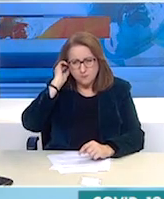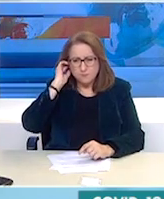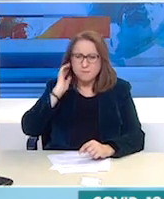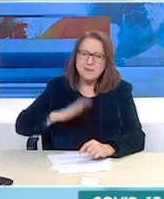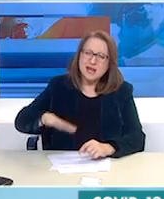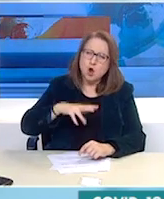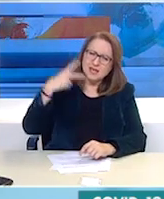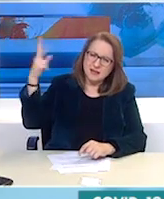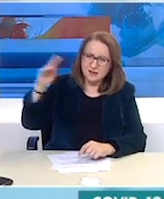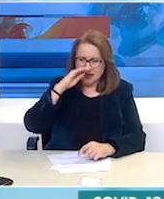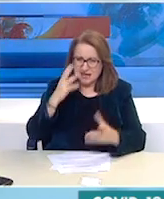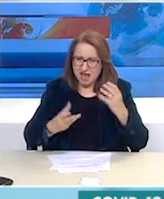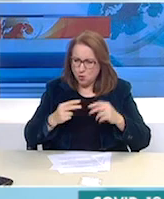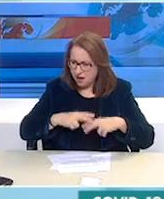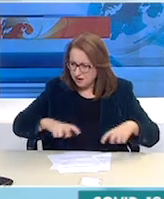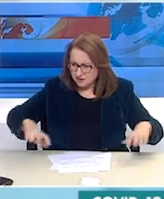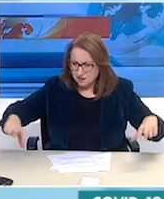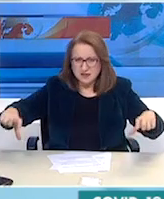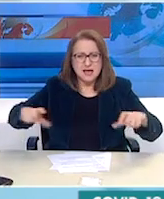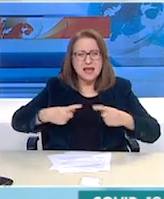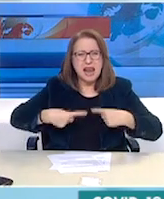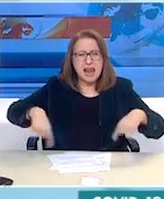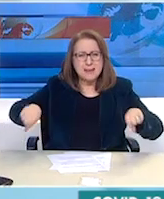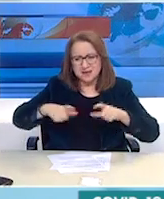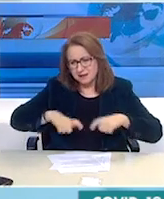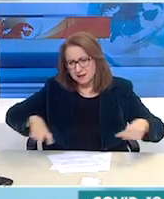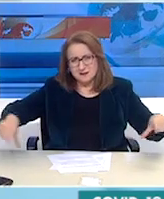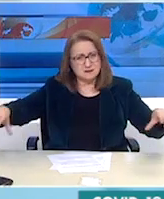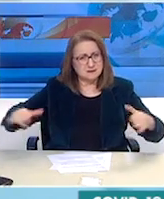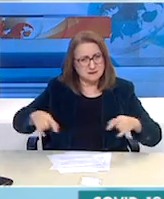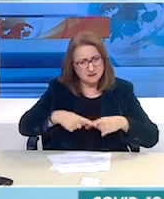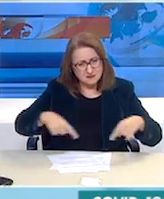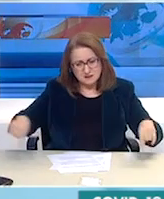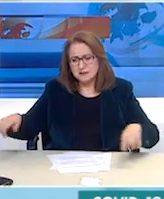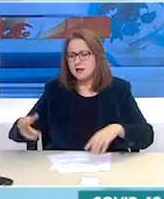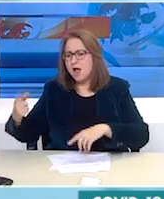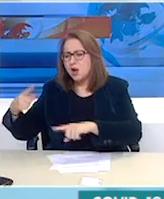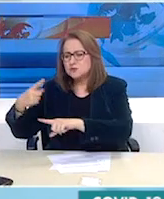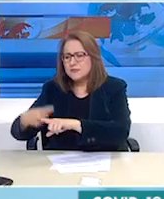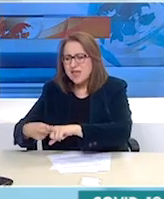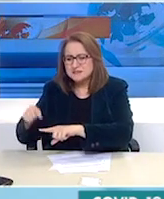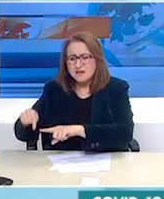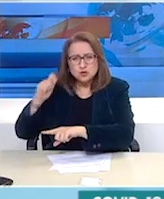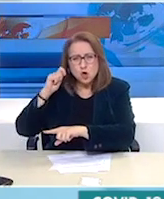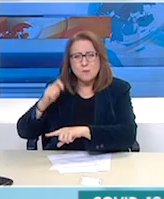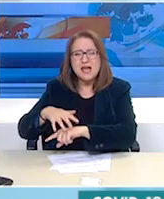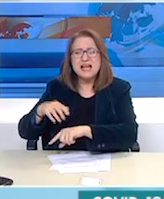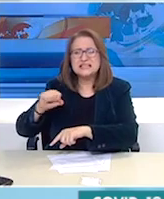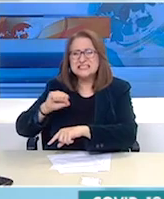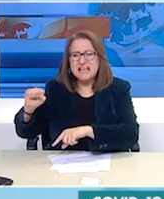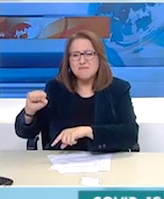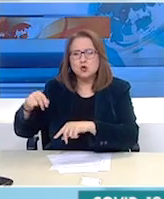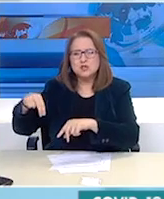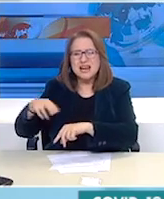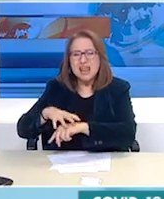Κατσικάς, τους παραδρόμους εκατέρωθεν της περιφερειακής οδού Ιωαννίνων, από τη διασταύρωση της οδού Σταύρου Νιάρχου ως το